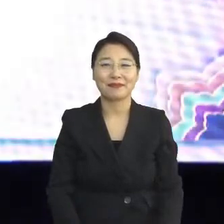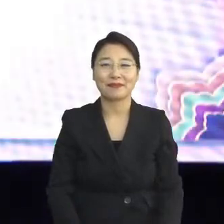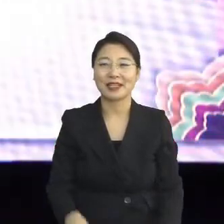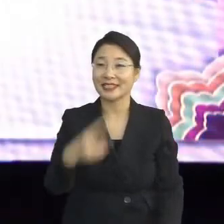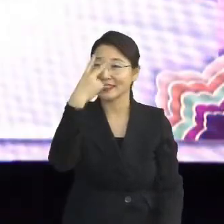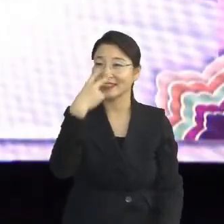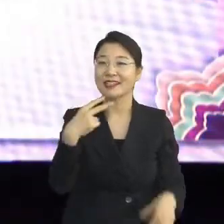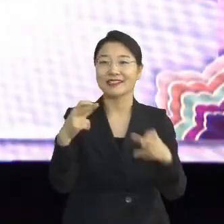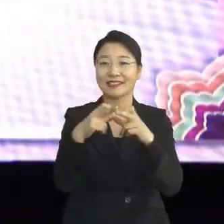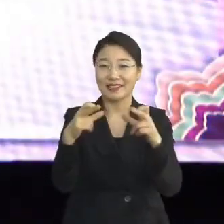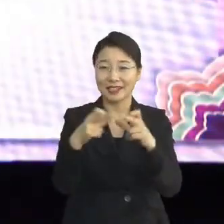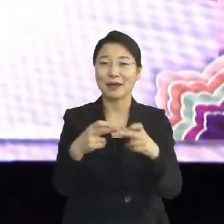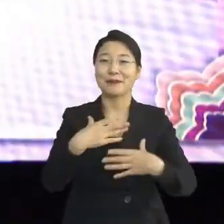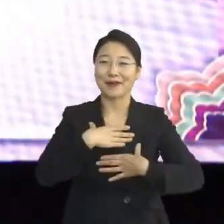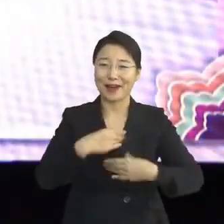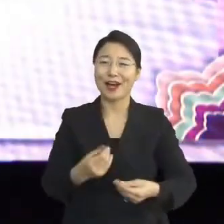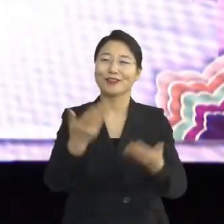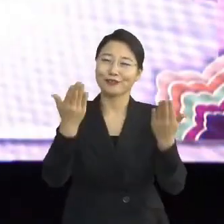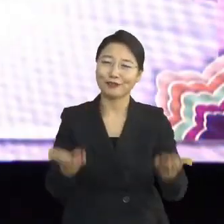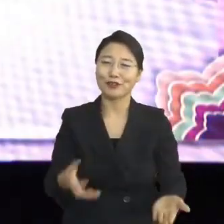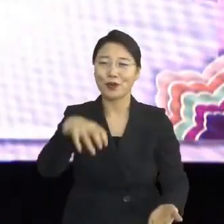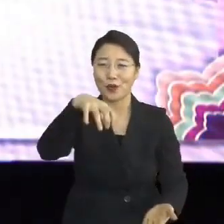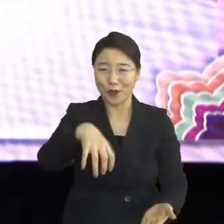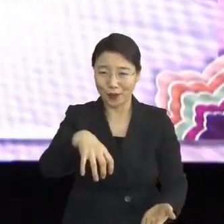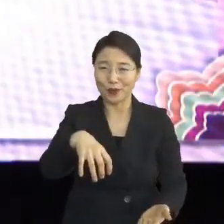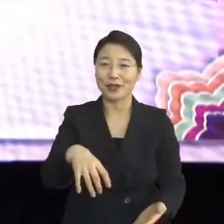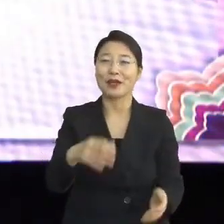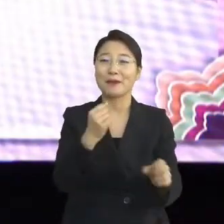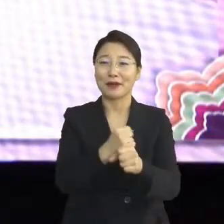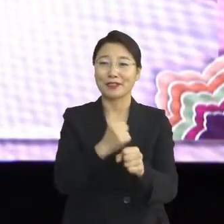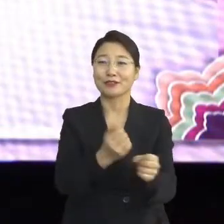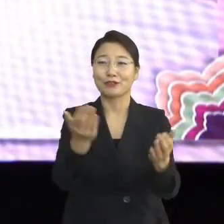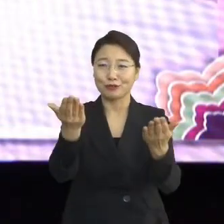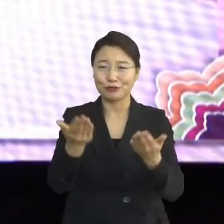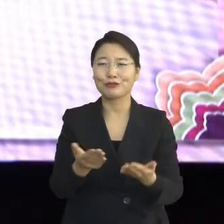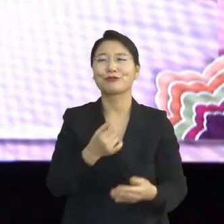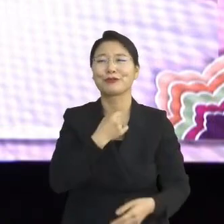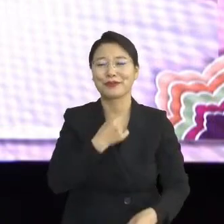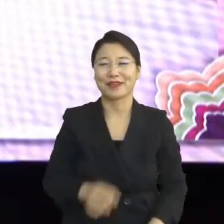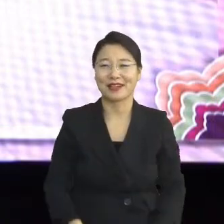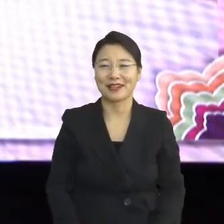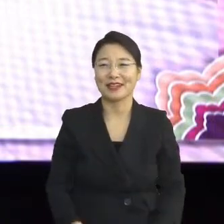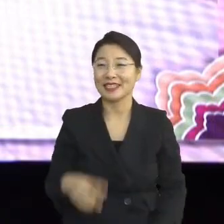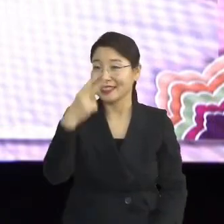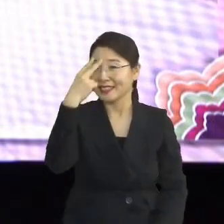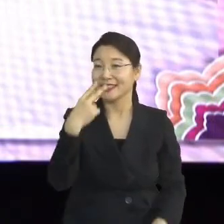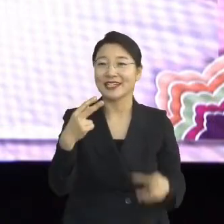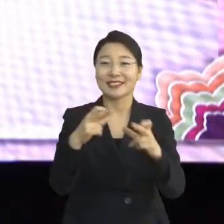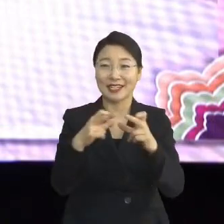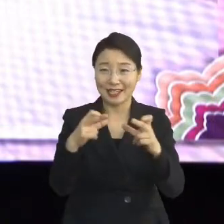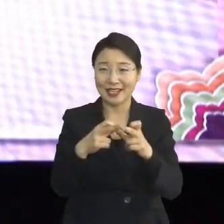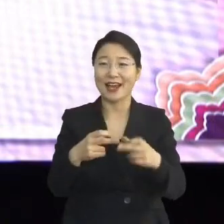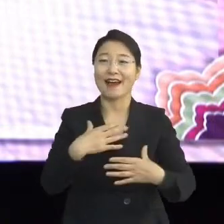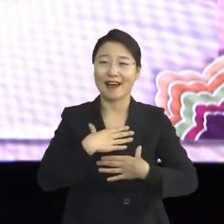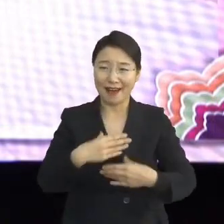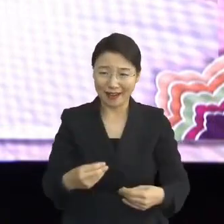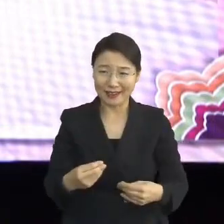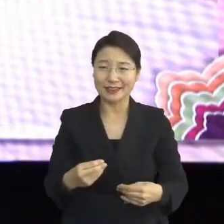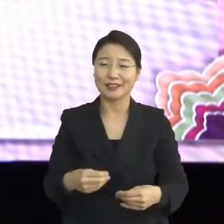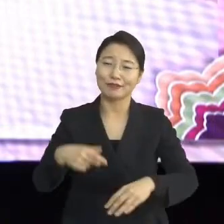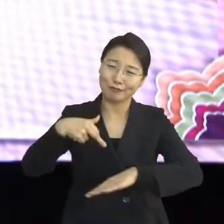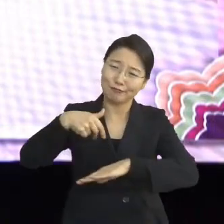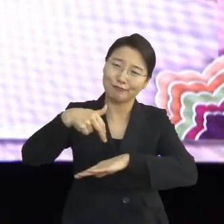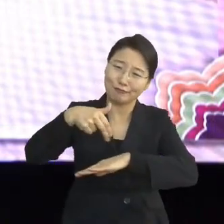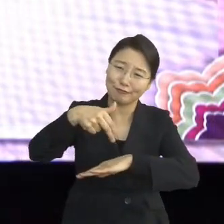시각장애인이 편안하게 쉴 수 있는 공간이 마련되었으면 좋겠고 시각장애인도 안전하게